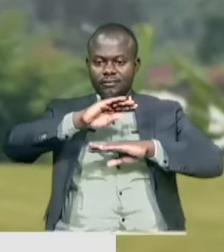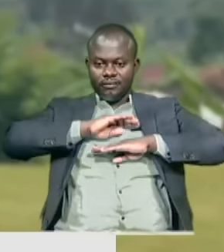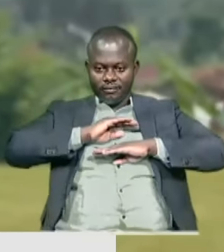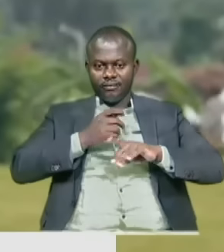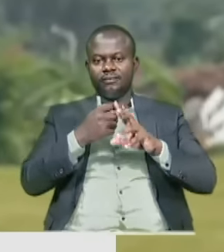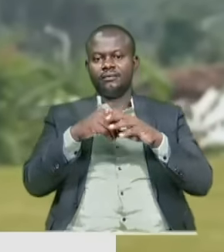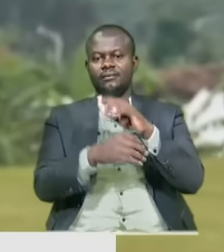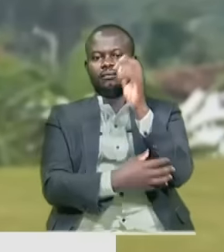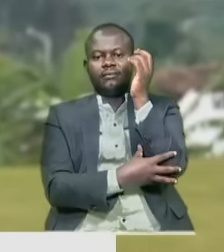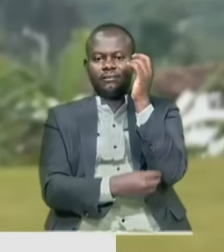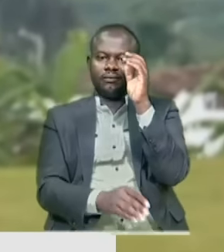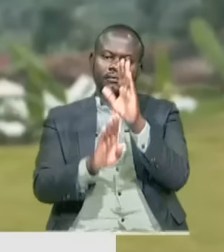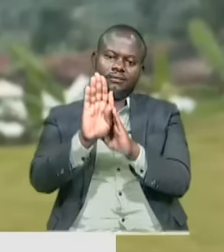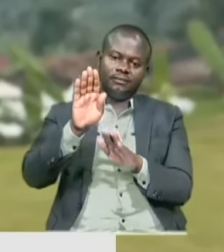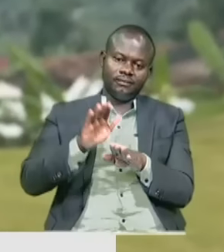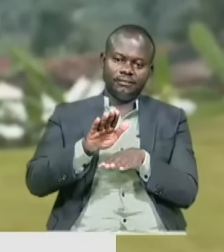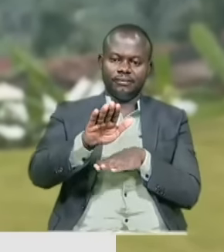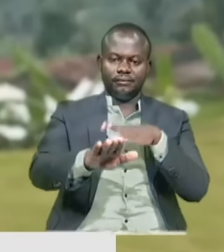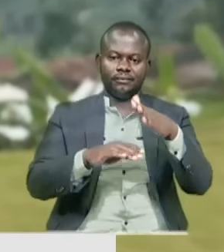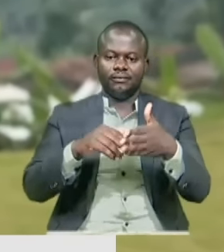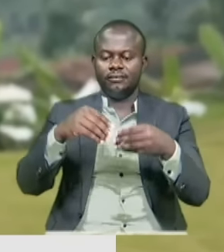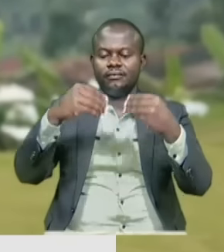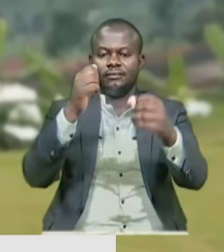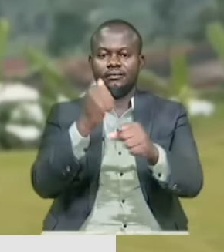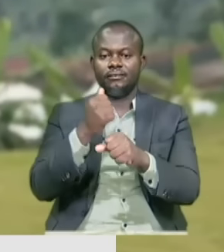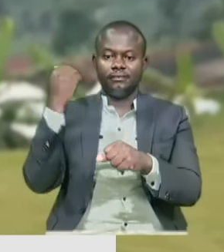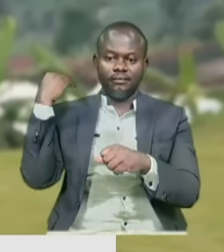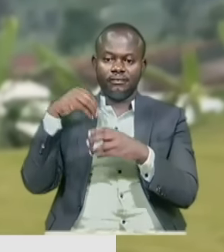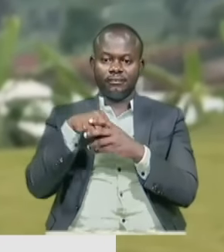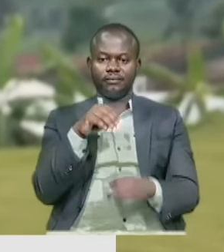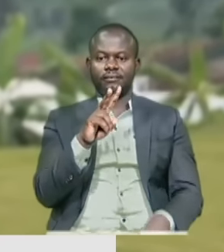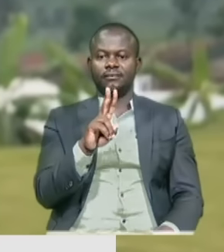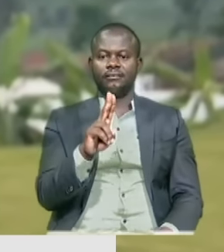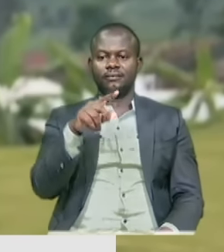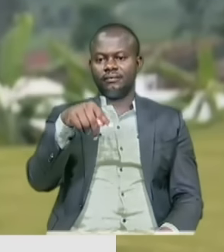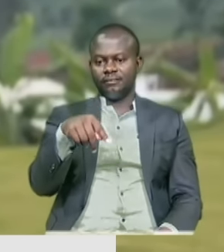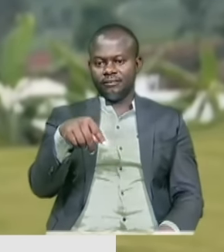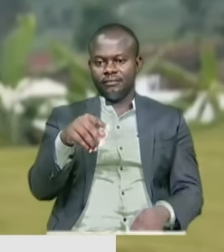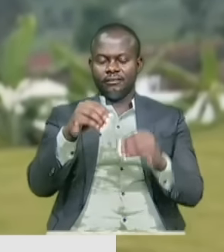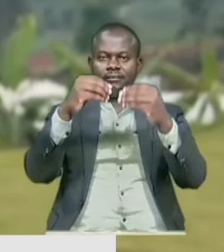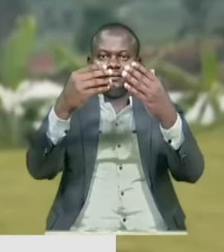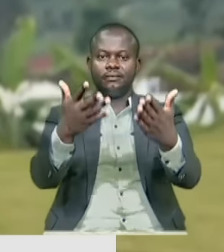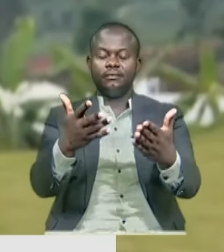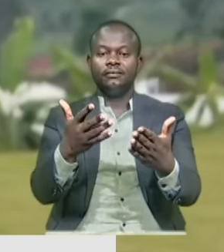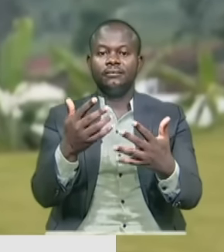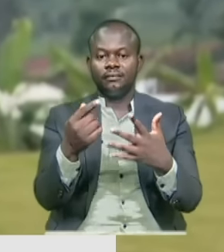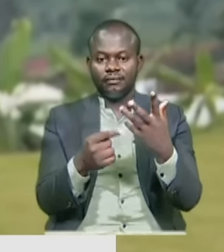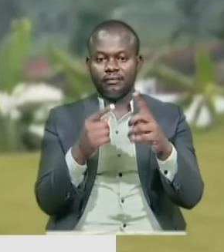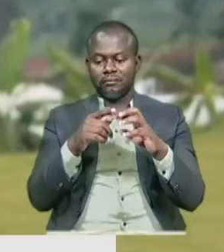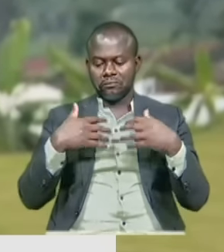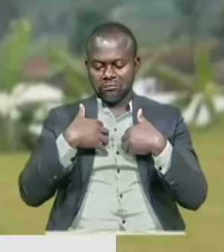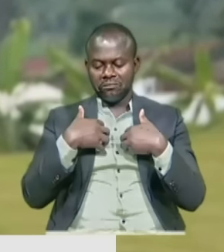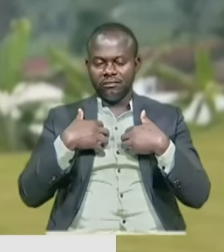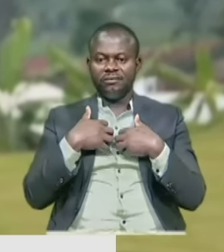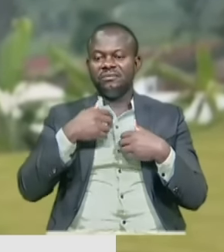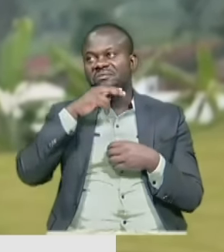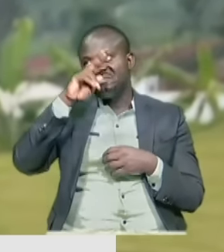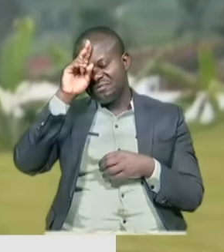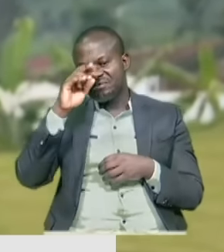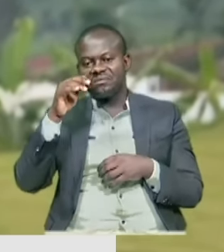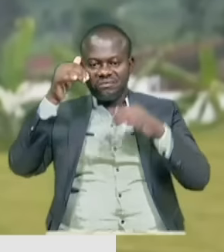mu bukene bagatera intambwe twabahaga akazi muri VUP tukabaha amatungo abashoboye kwiga